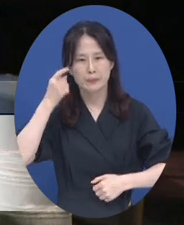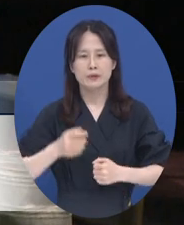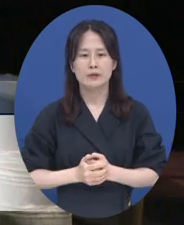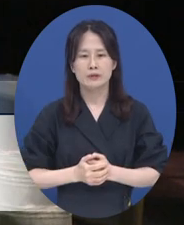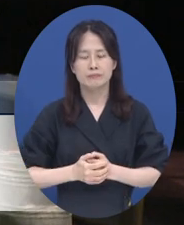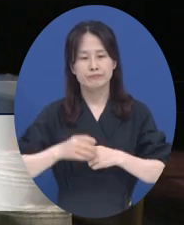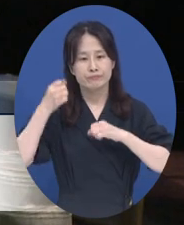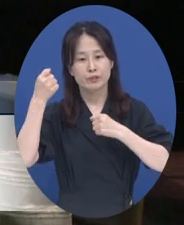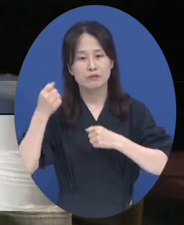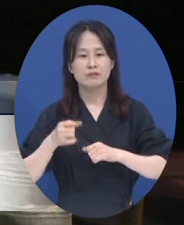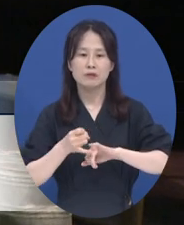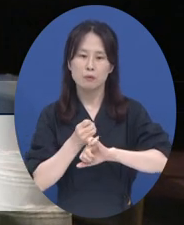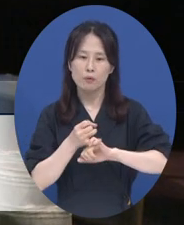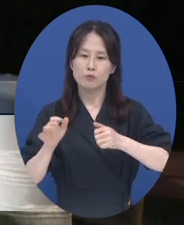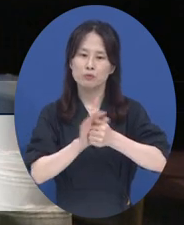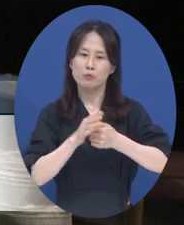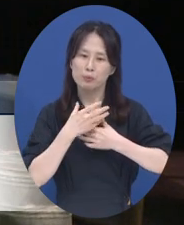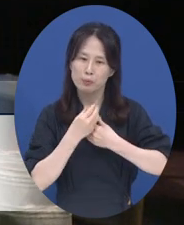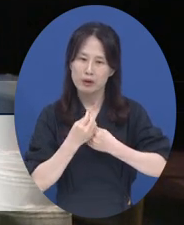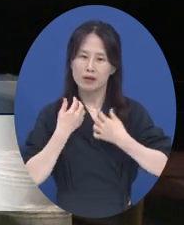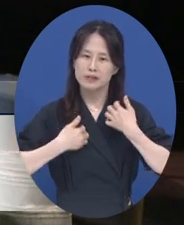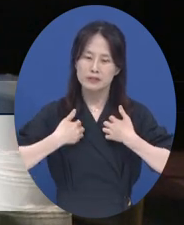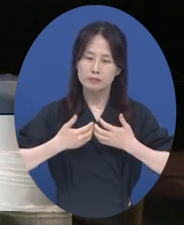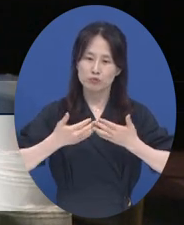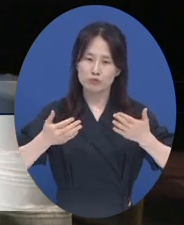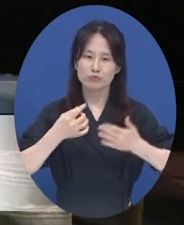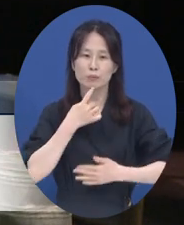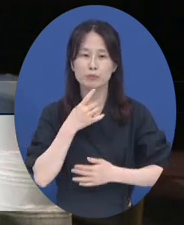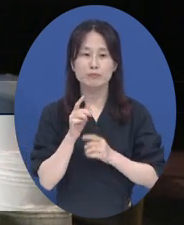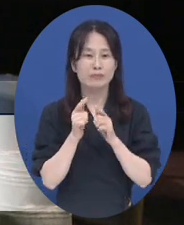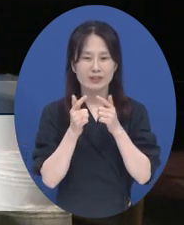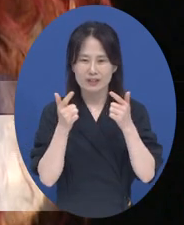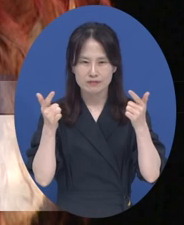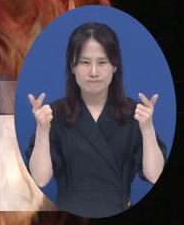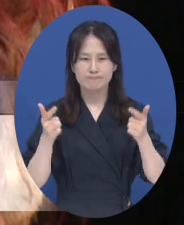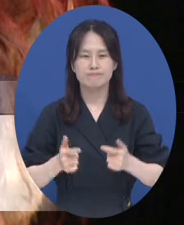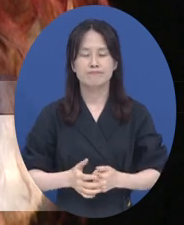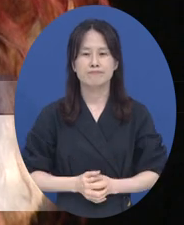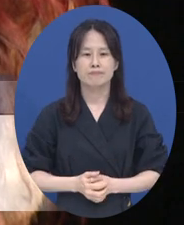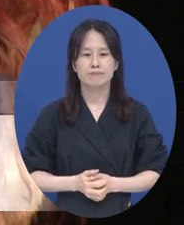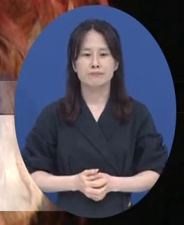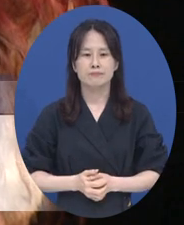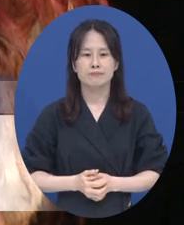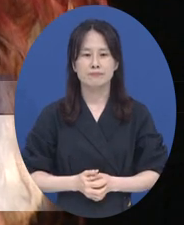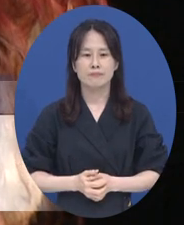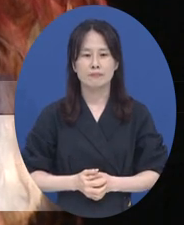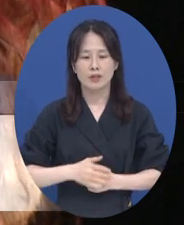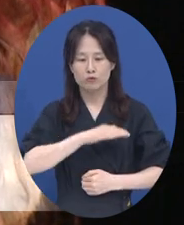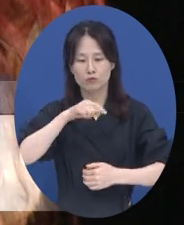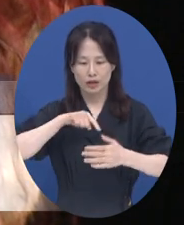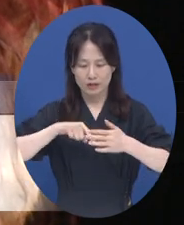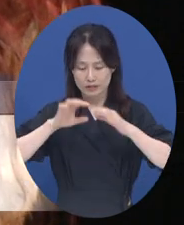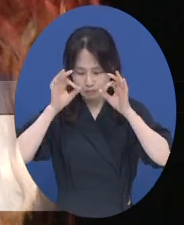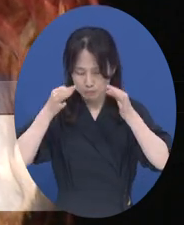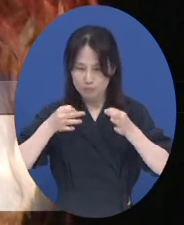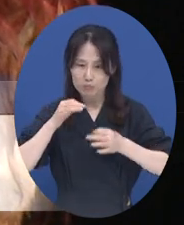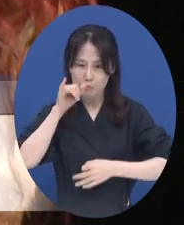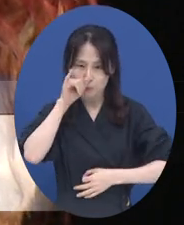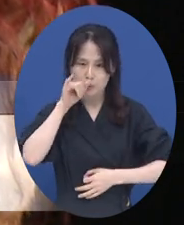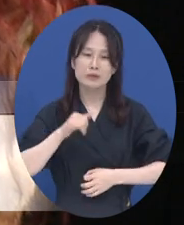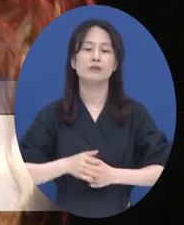그 연극이 꼭 그렇게 그 위안과 재미를 주는 것뿐이 아니라 우리 안을 들여다볼 수 있는